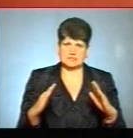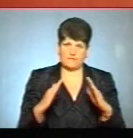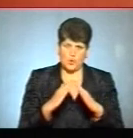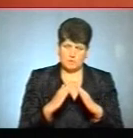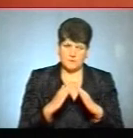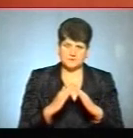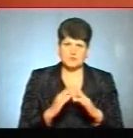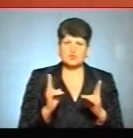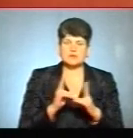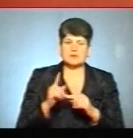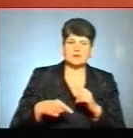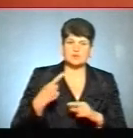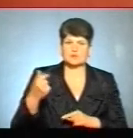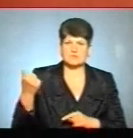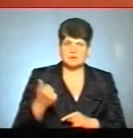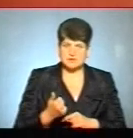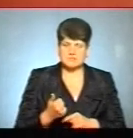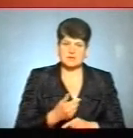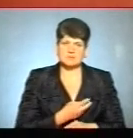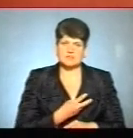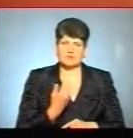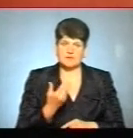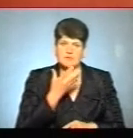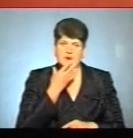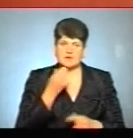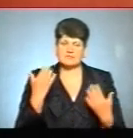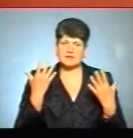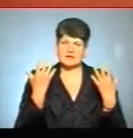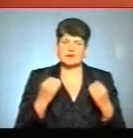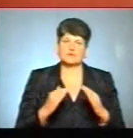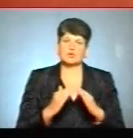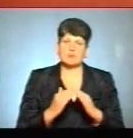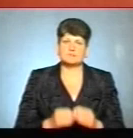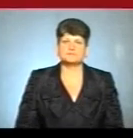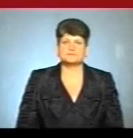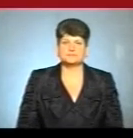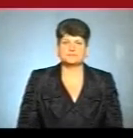вдома. Зустрінемося наступного тижня. Я бажаю вам гарних вихідних вдома. До побачення.